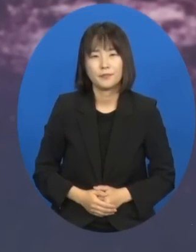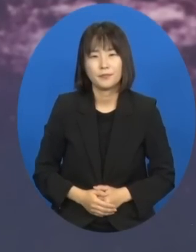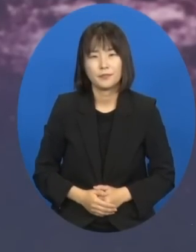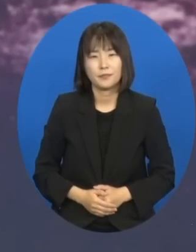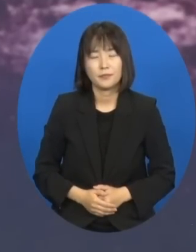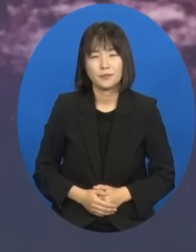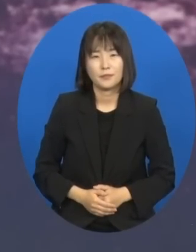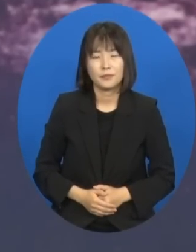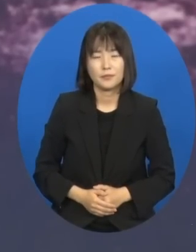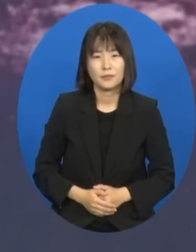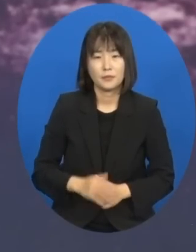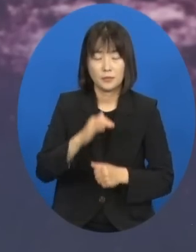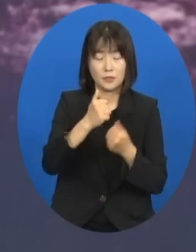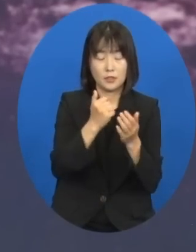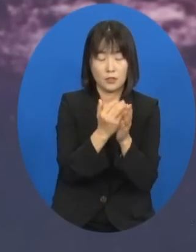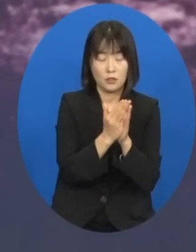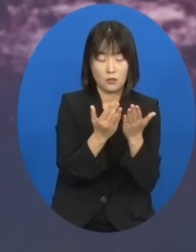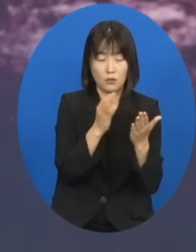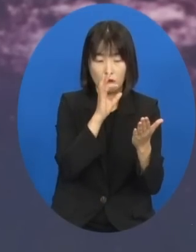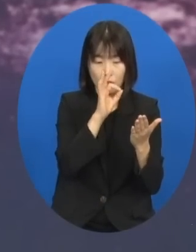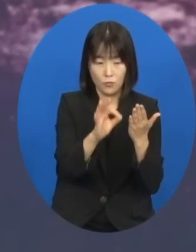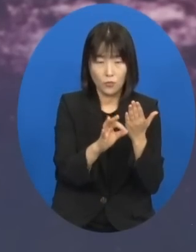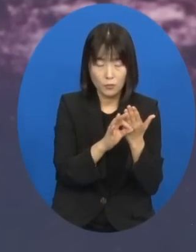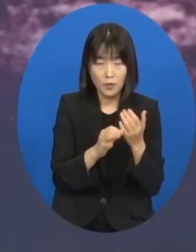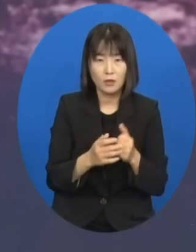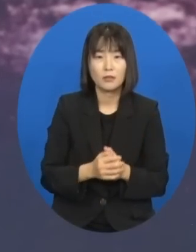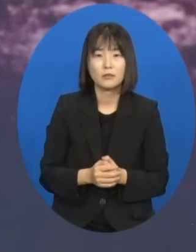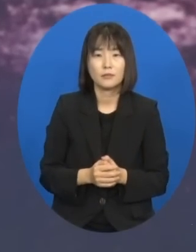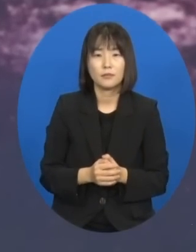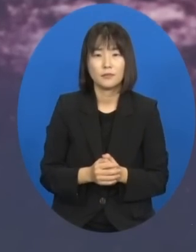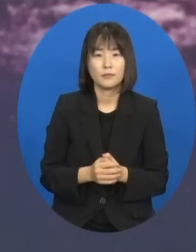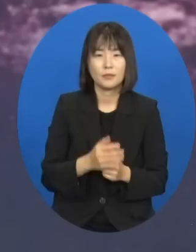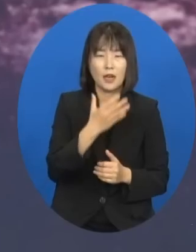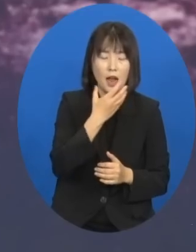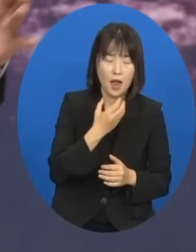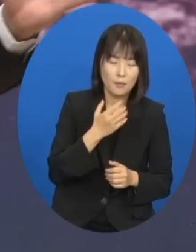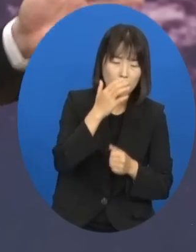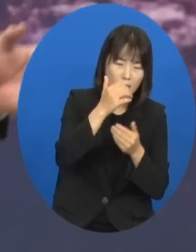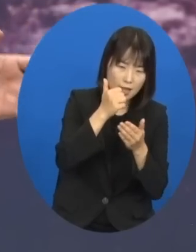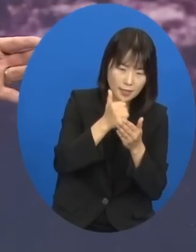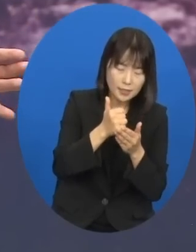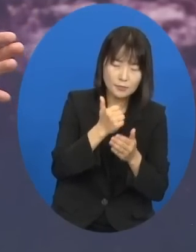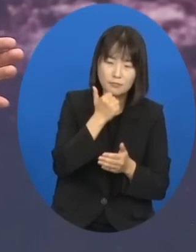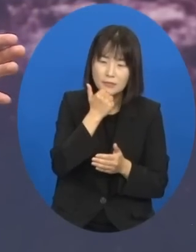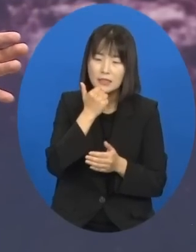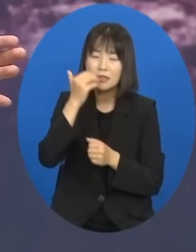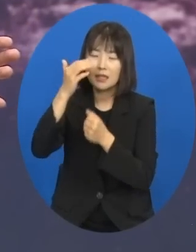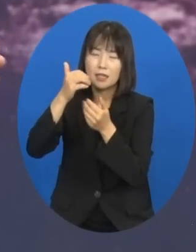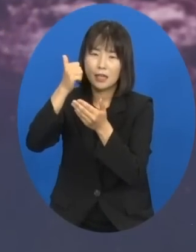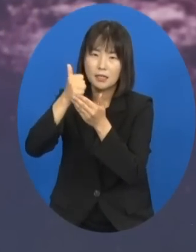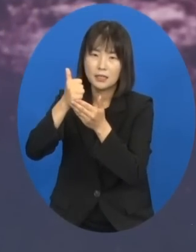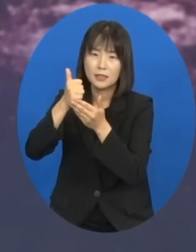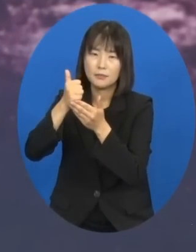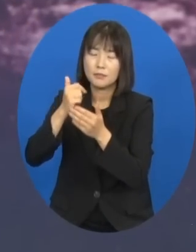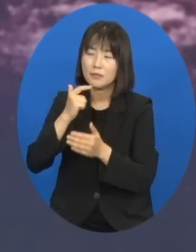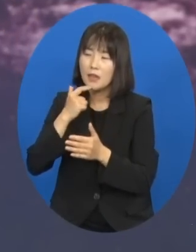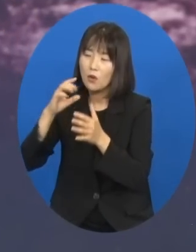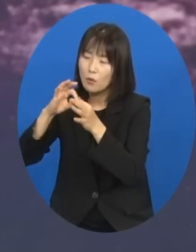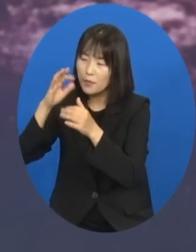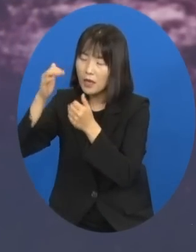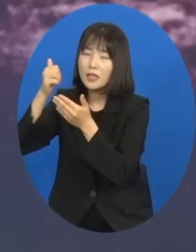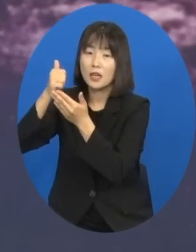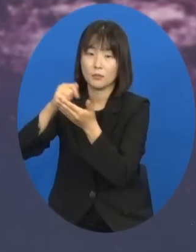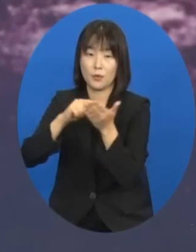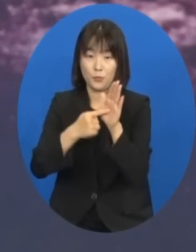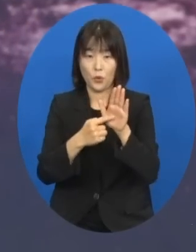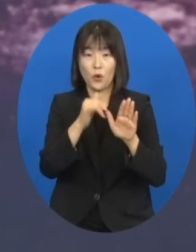성경에 보면 잘 나오는 표현이 있어요. 아브라함의 하나님, 이삭의 하나님, 야곱의 하나님, 이런 표현 나오거든요. 여기서